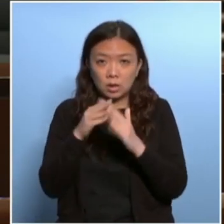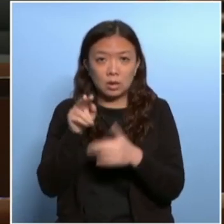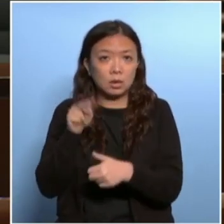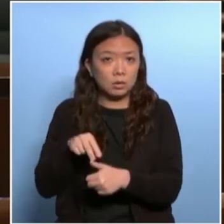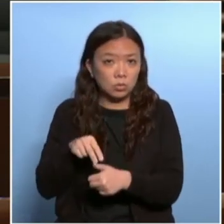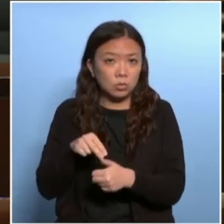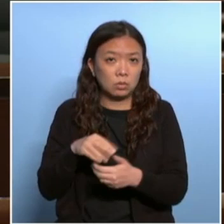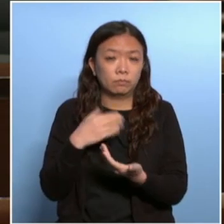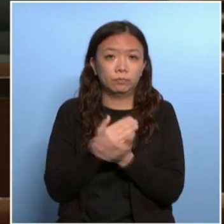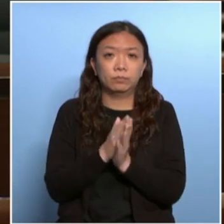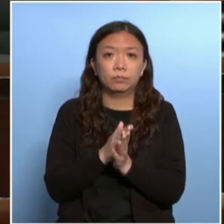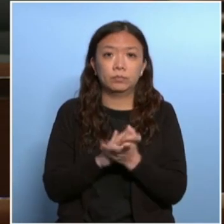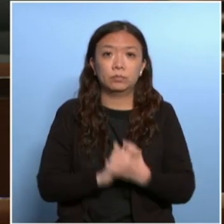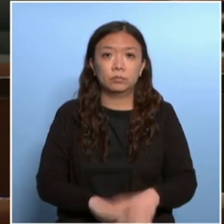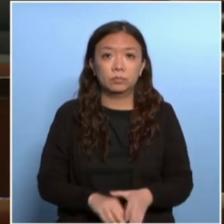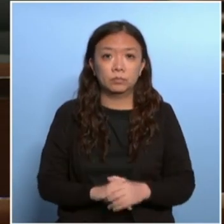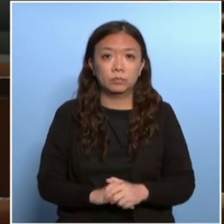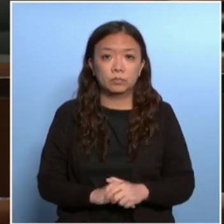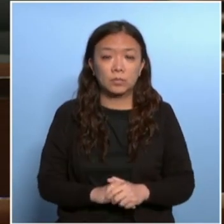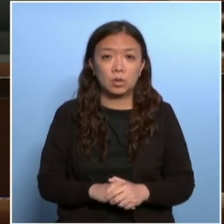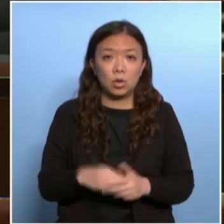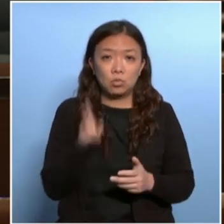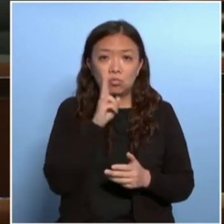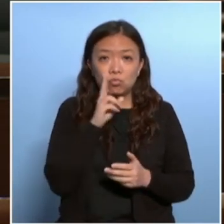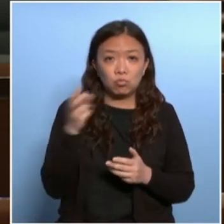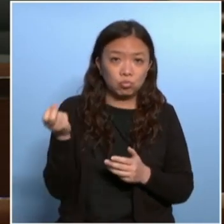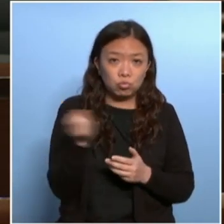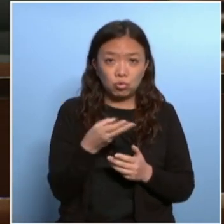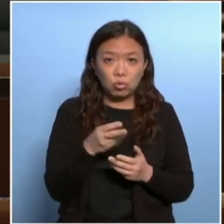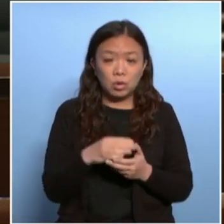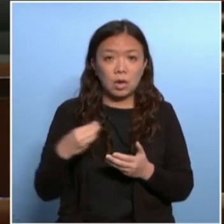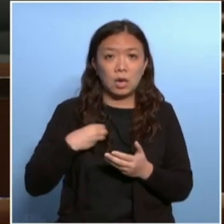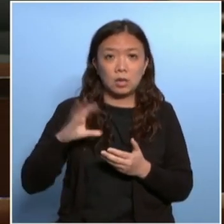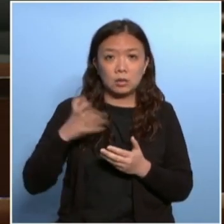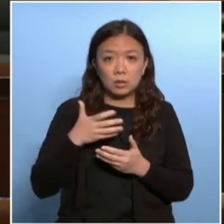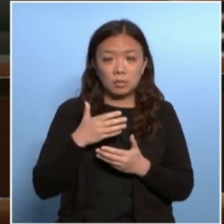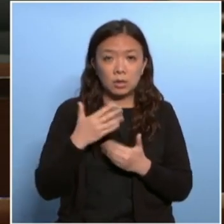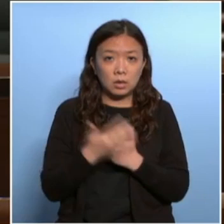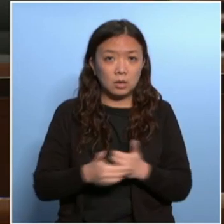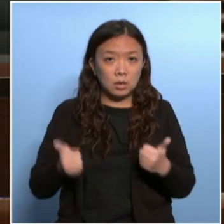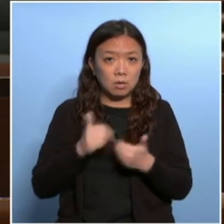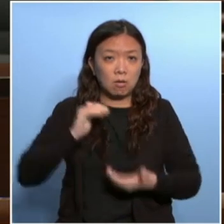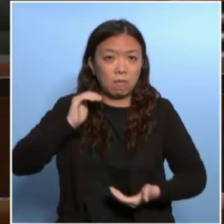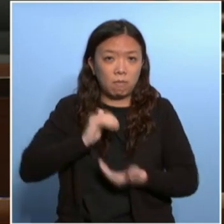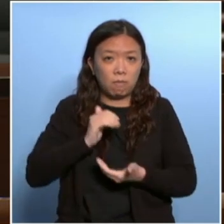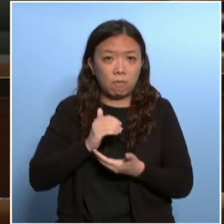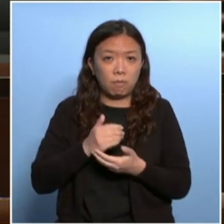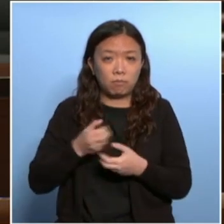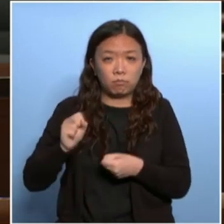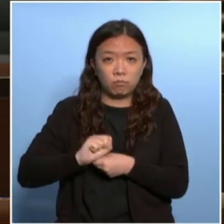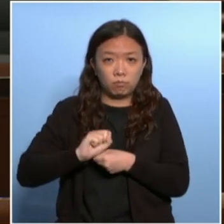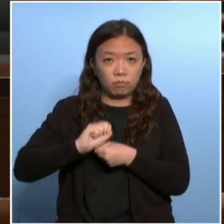啦。而在這裡呢，如果再給這些心理健康的壓力再加呢，它就是